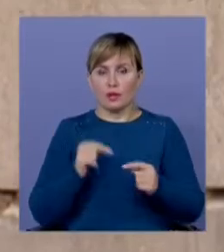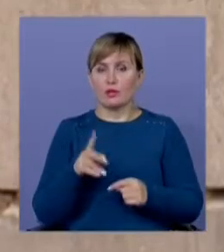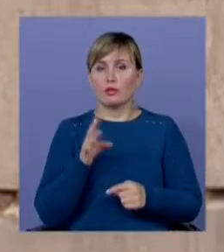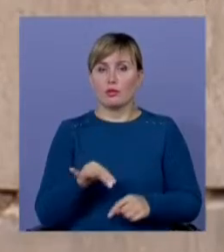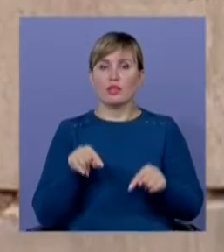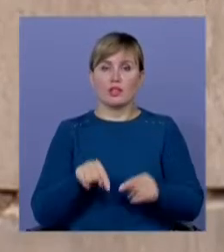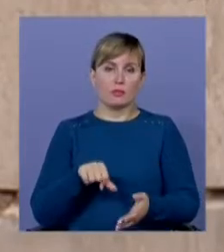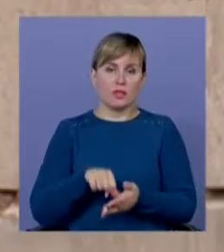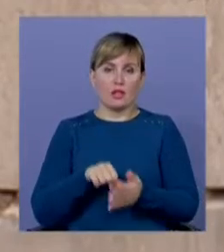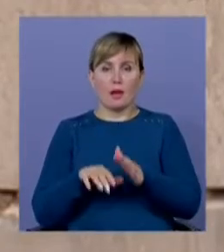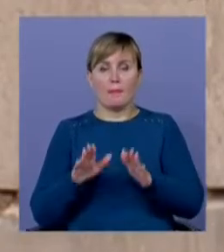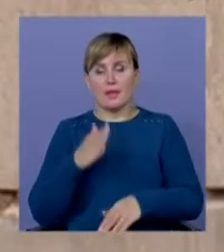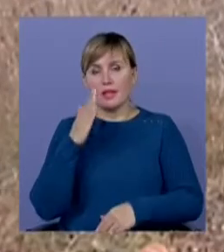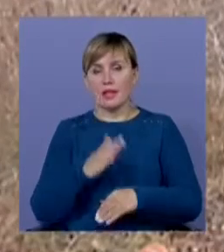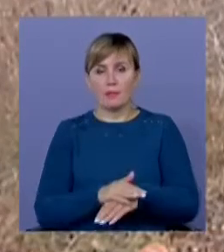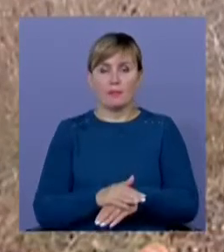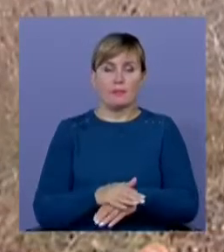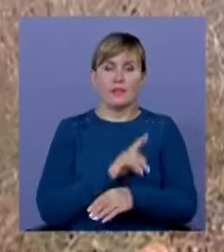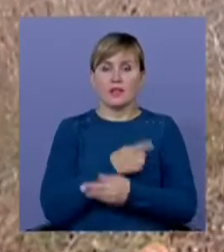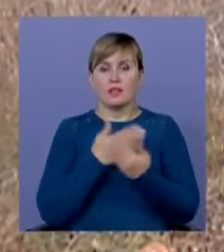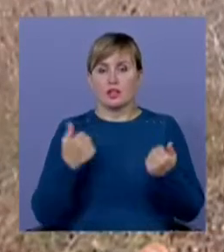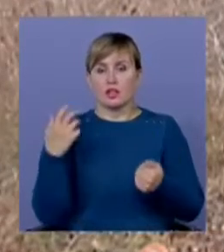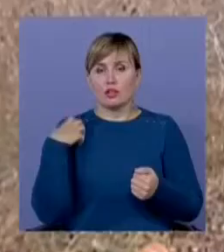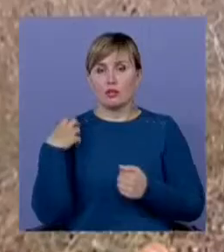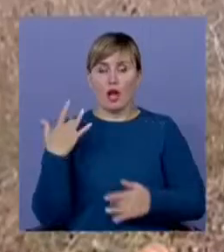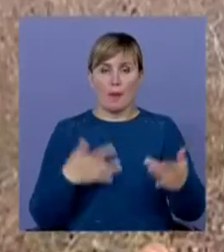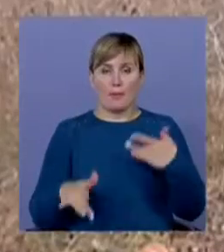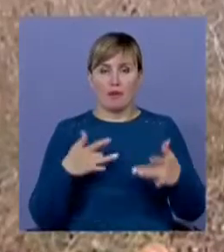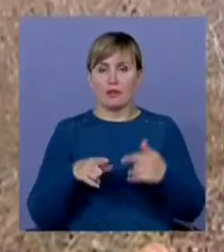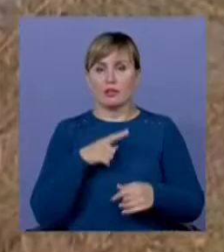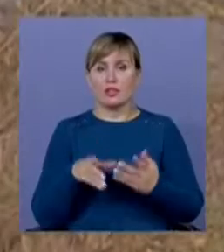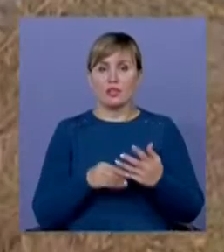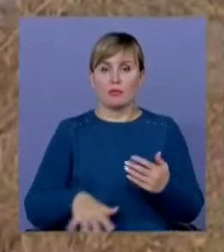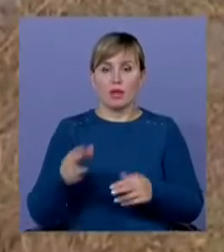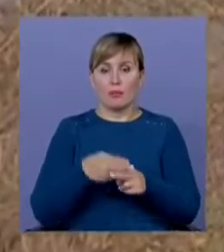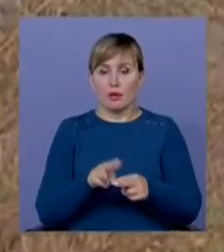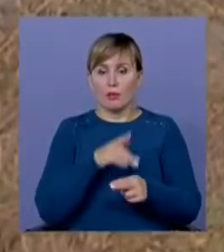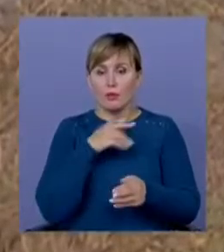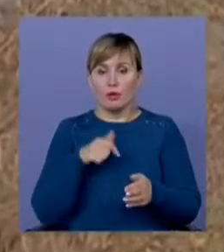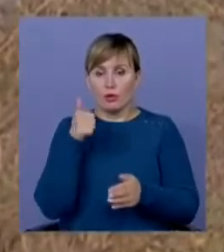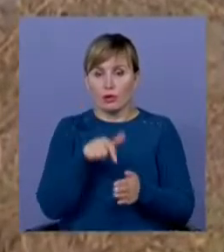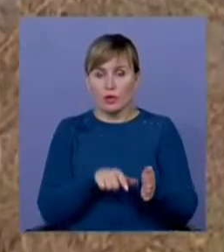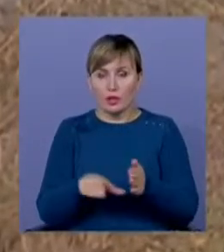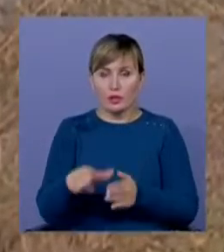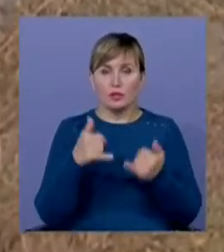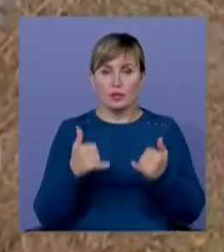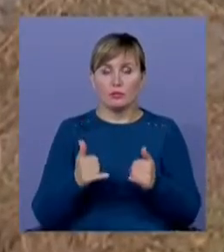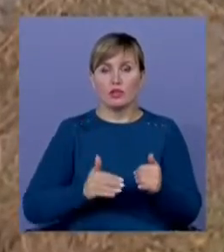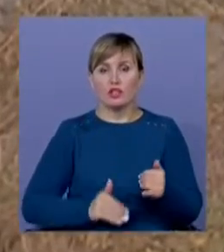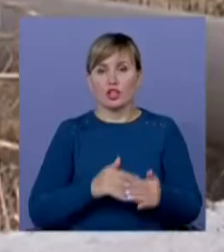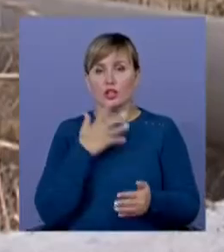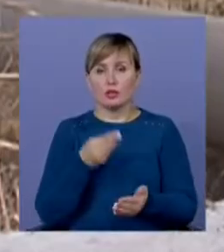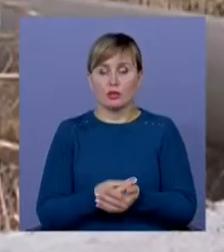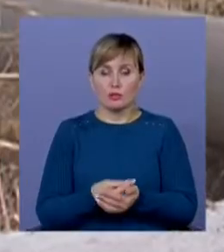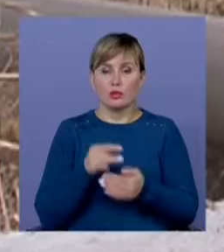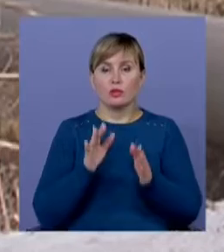и тут представители местного акимата бессильны. Чиновники оправдываются, что земля, по которой многие годы ходили жильцы, теперь частная